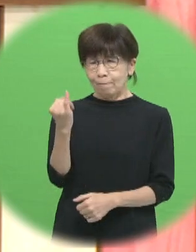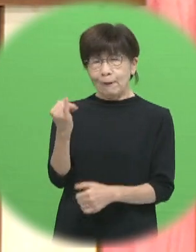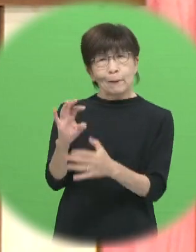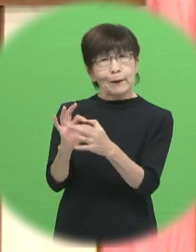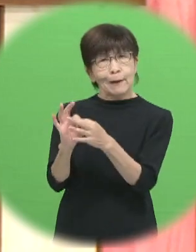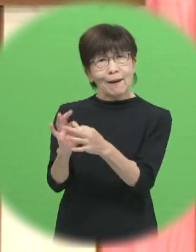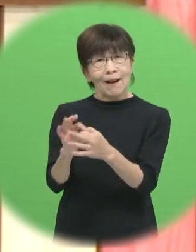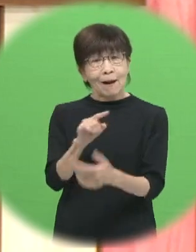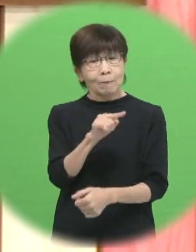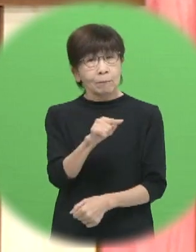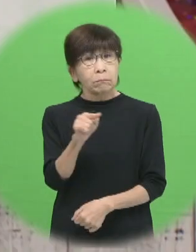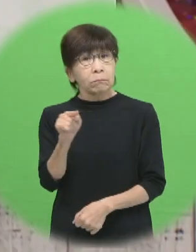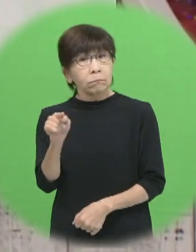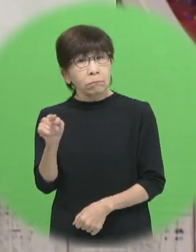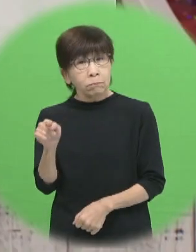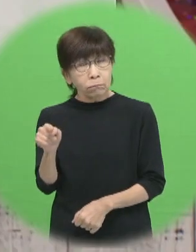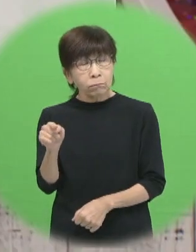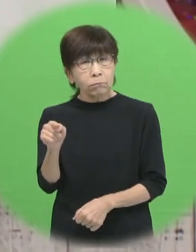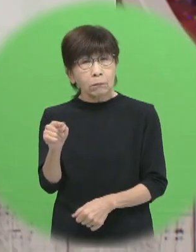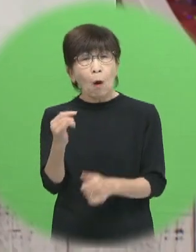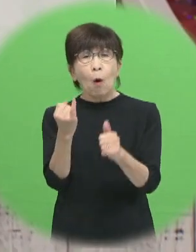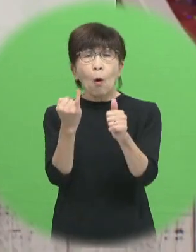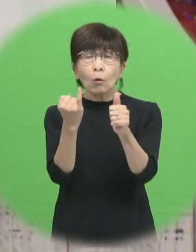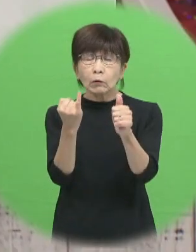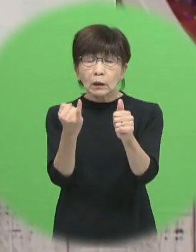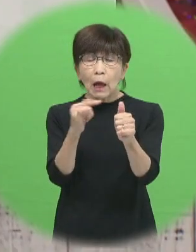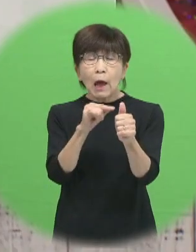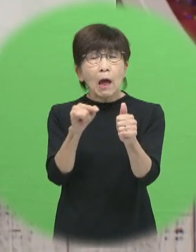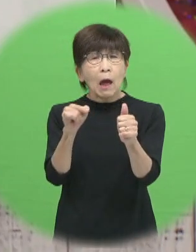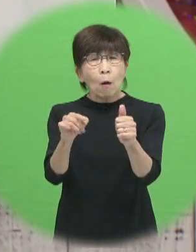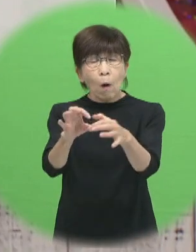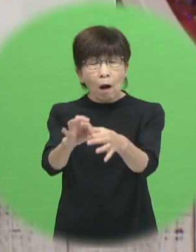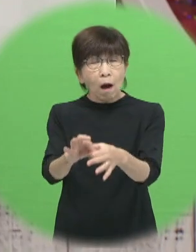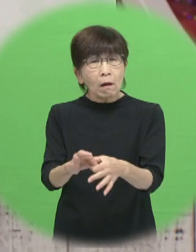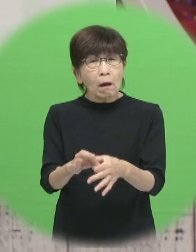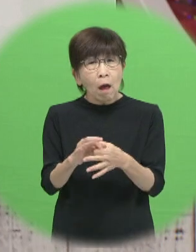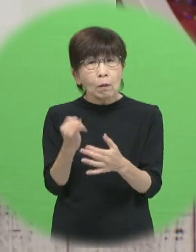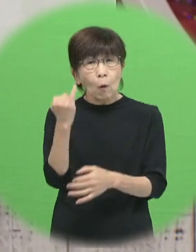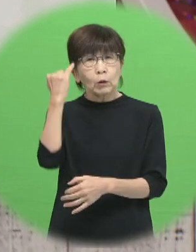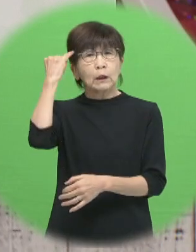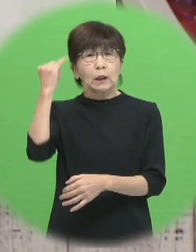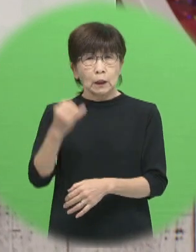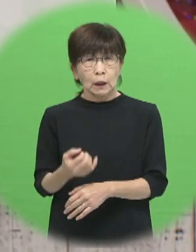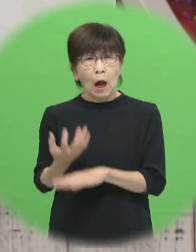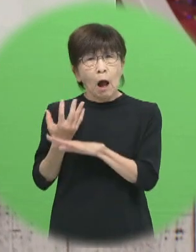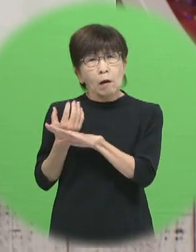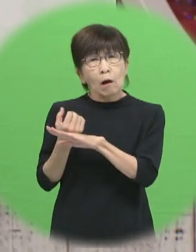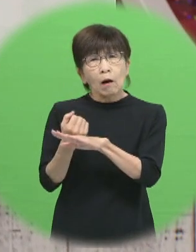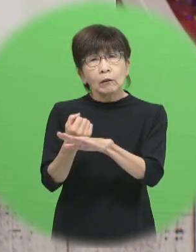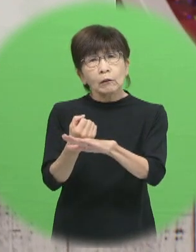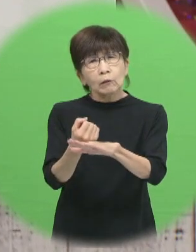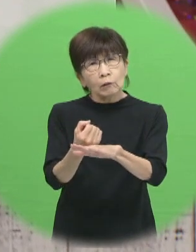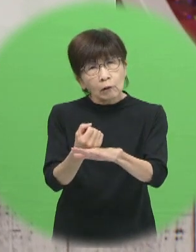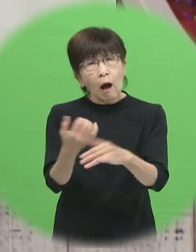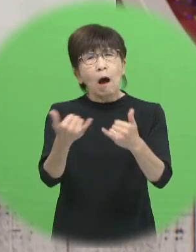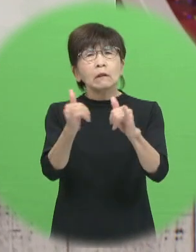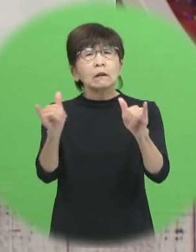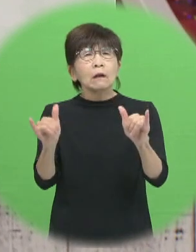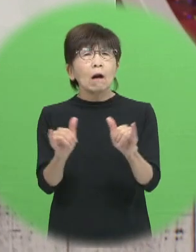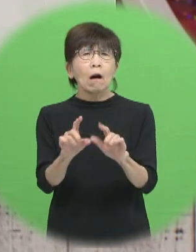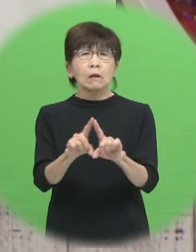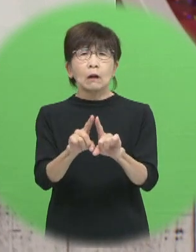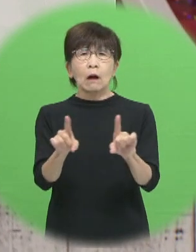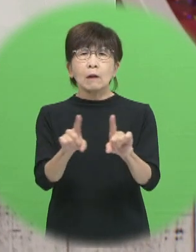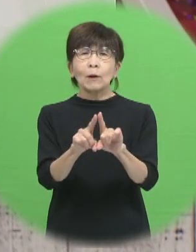からなんとかっていうような性別に対するこう意識とか慣習が私たちの社会の中にあります